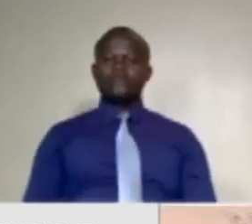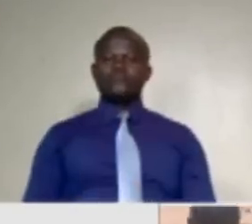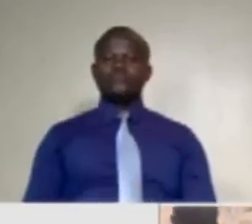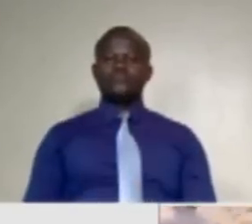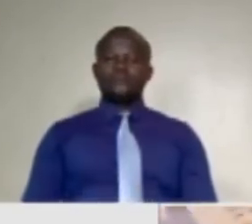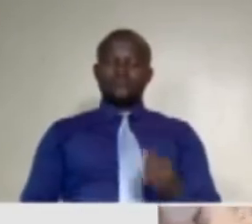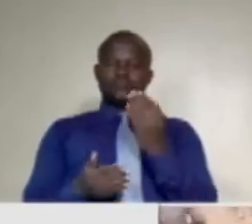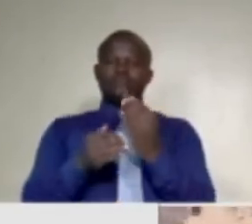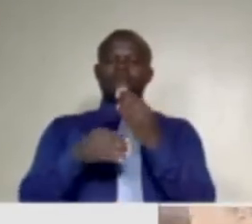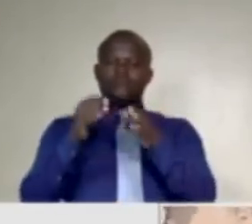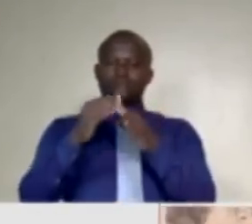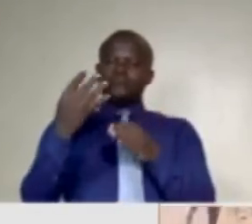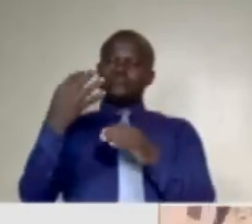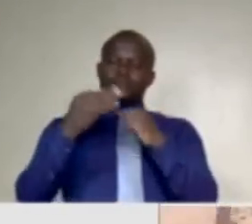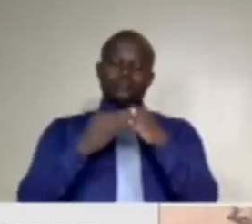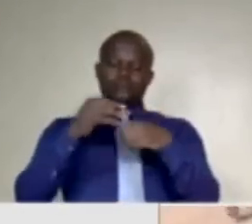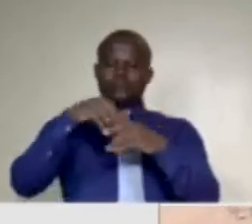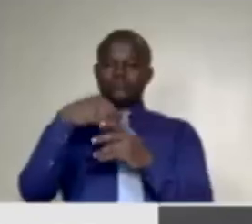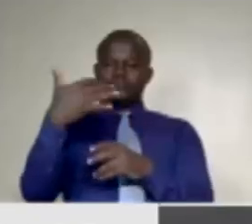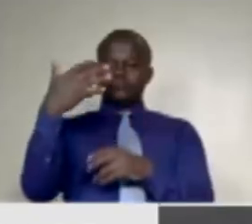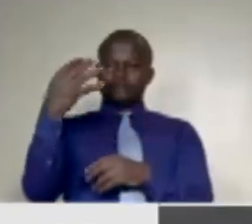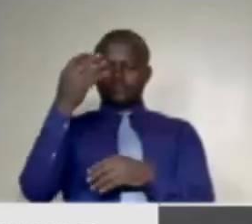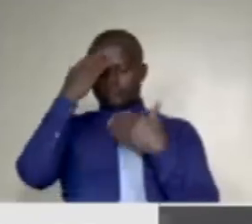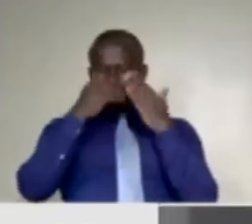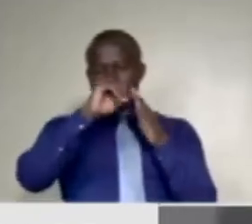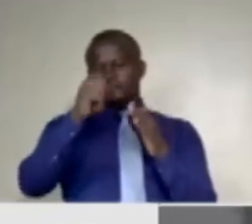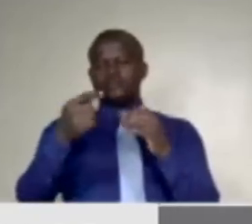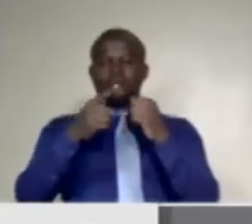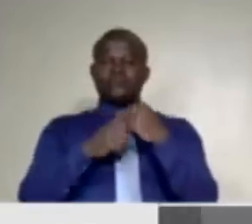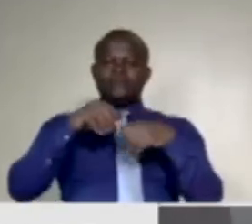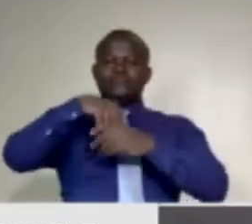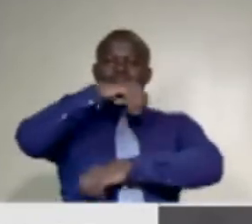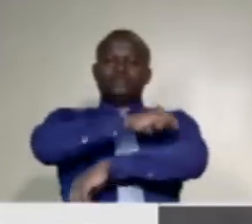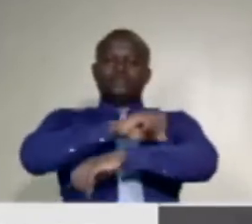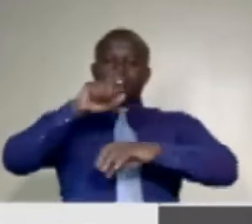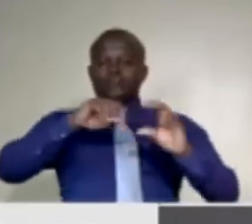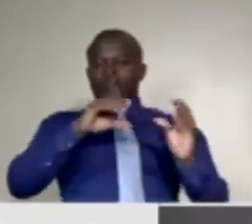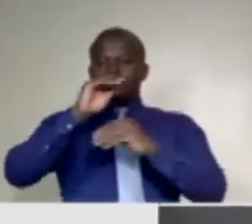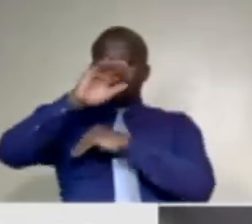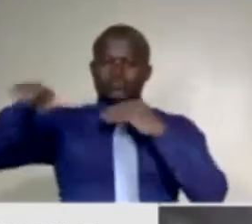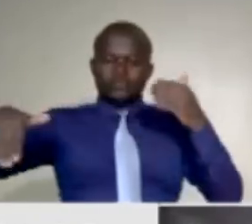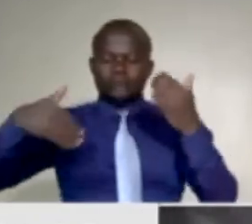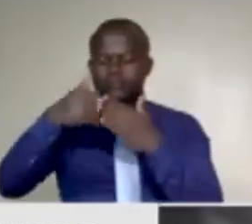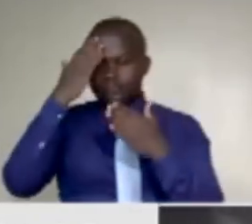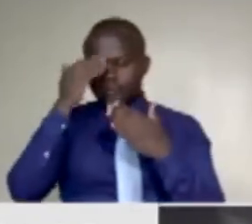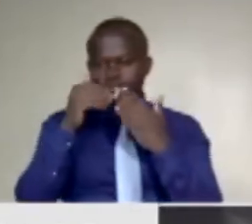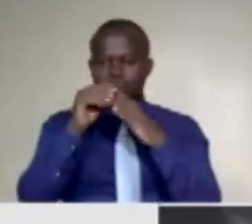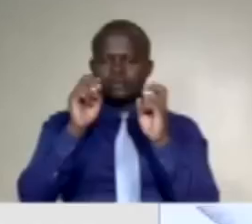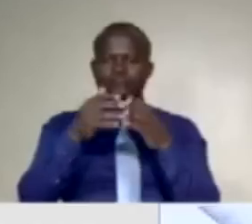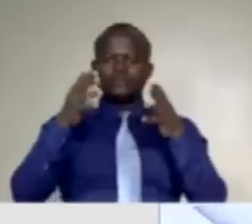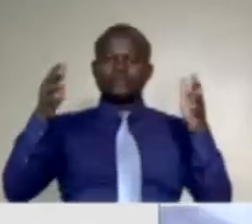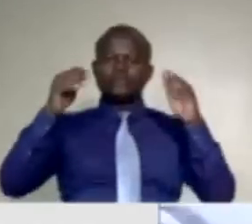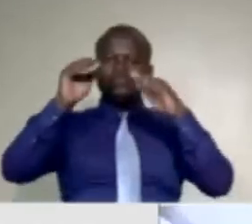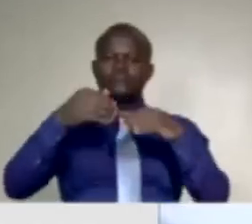kubakwa ni 48 kuri 54, kuko ibindi 6 biri ku ishuri rigomba kwimuka ryose bitewe n'uko ari kwagurirwa